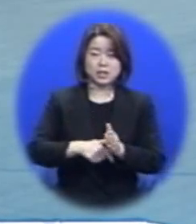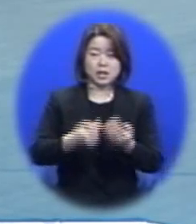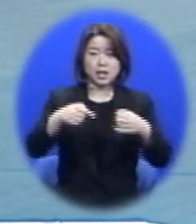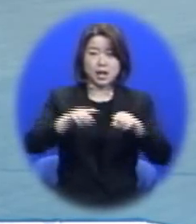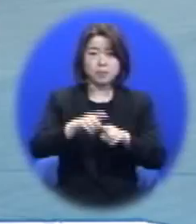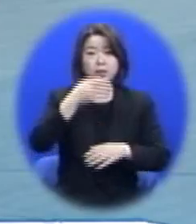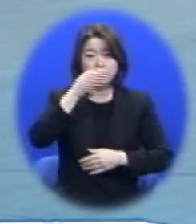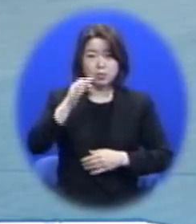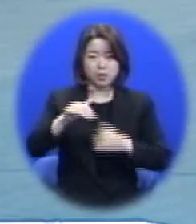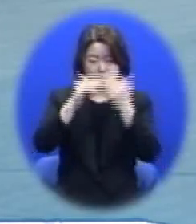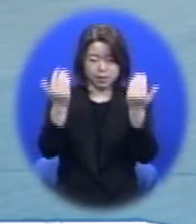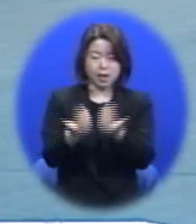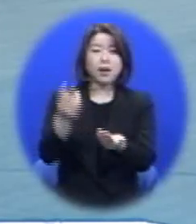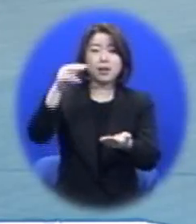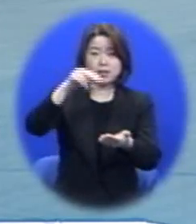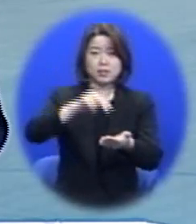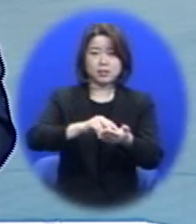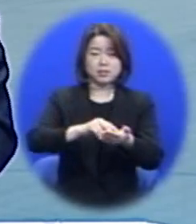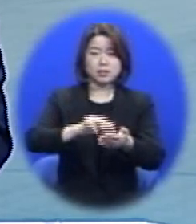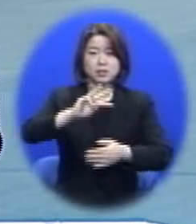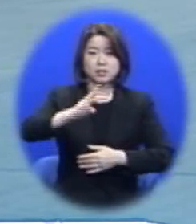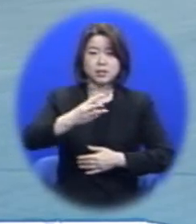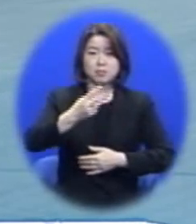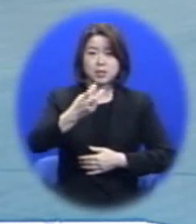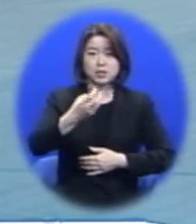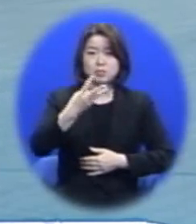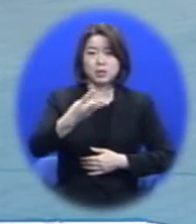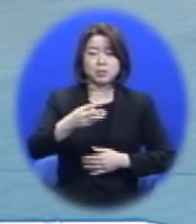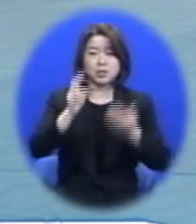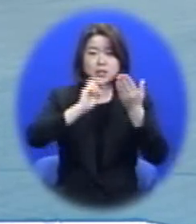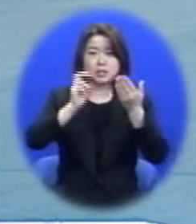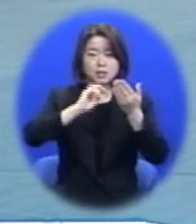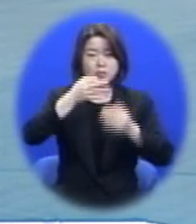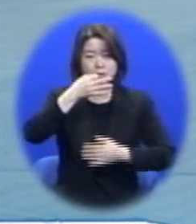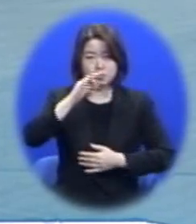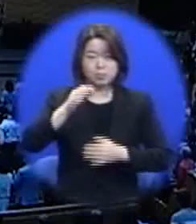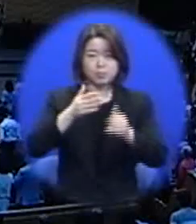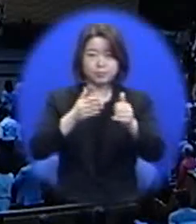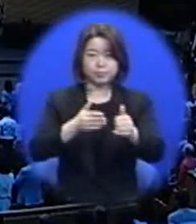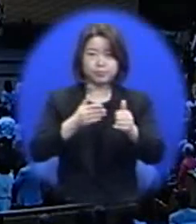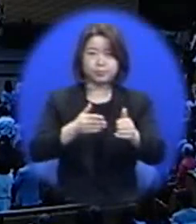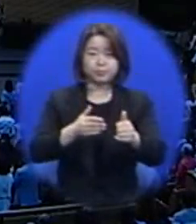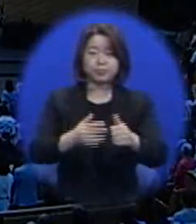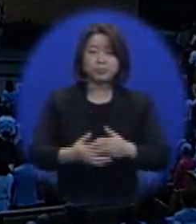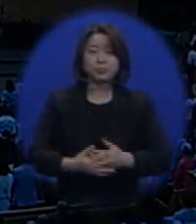같이 부르십시다. 다 일어나셔서 우리 323장 찬송을 부르시겠습니다.